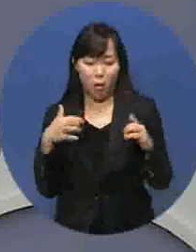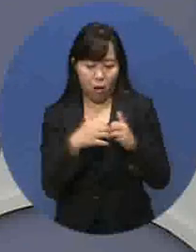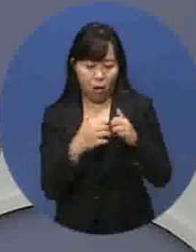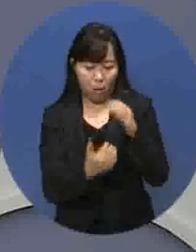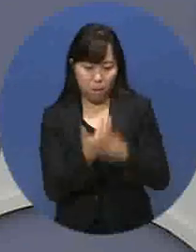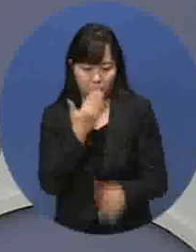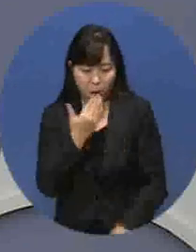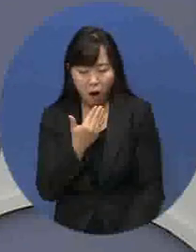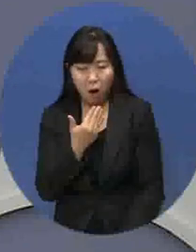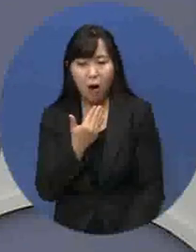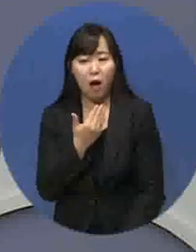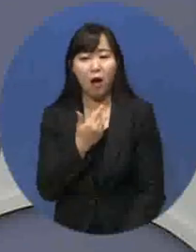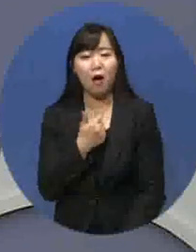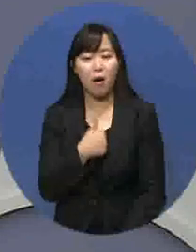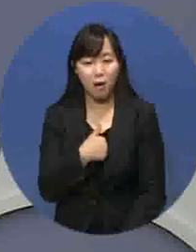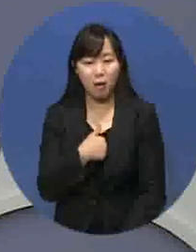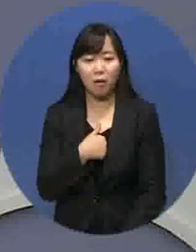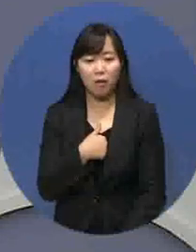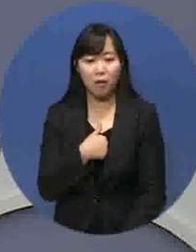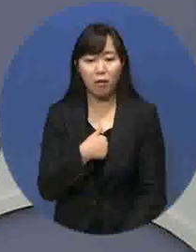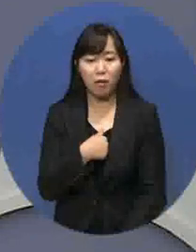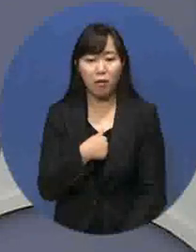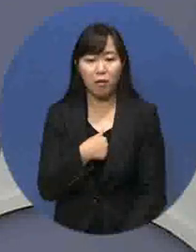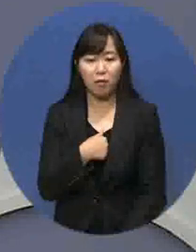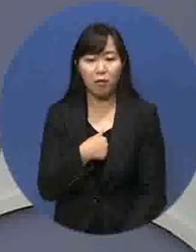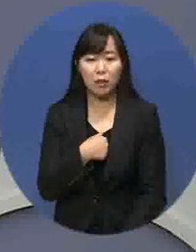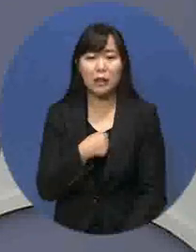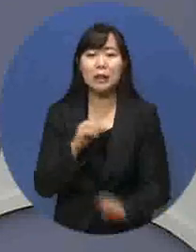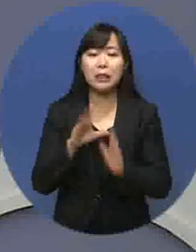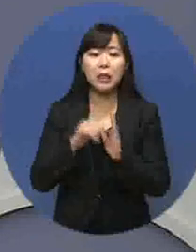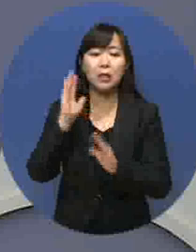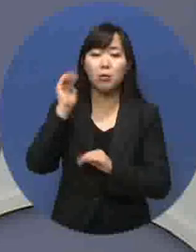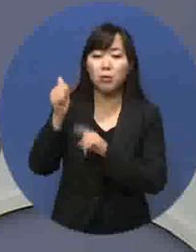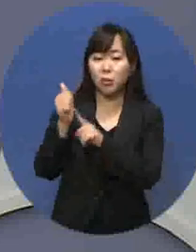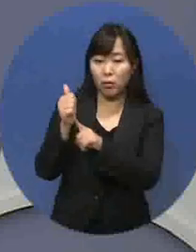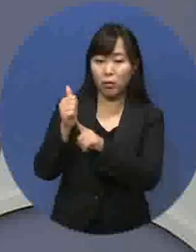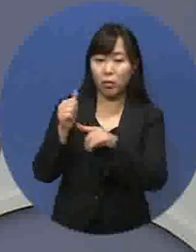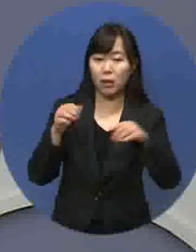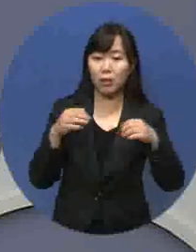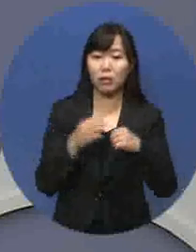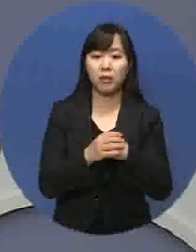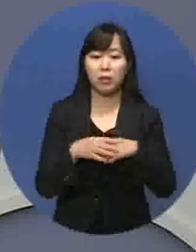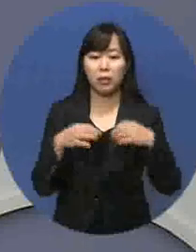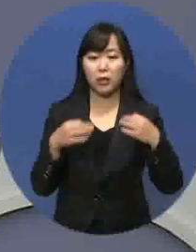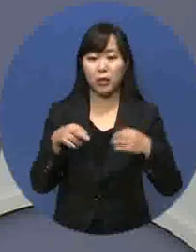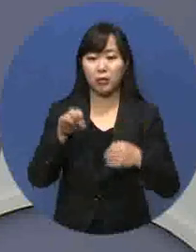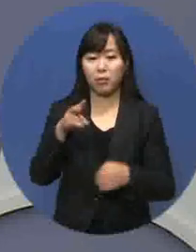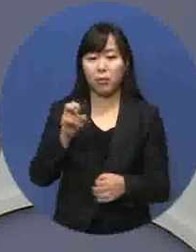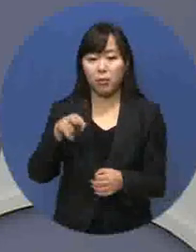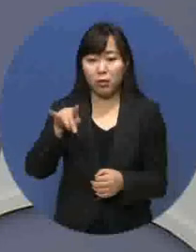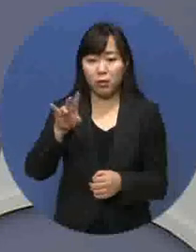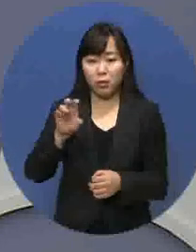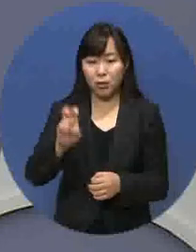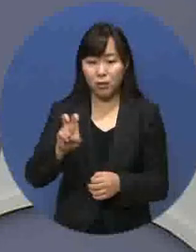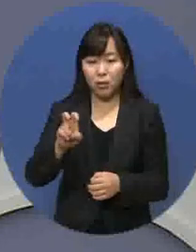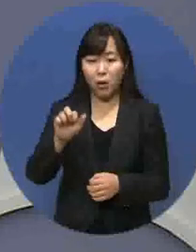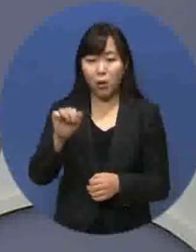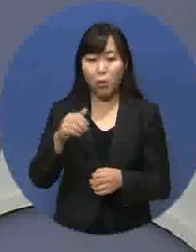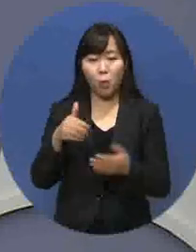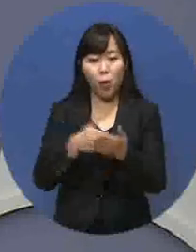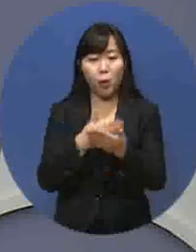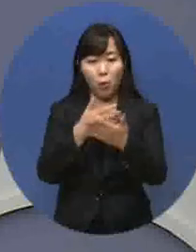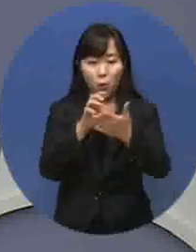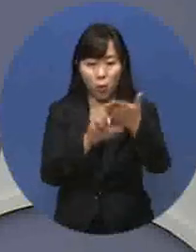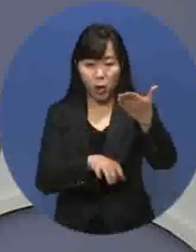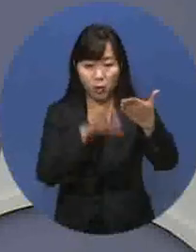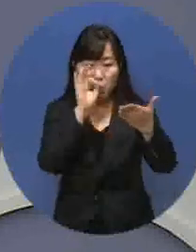진짜 날 수 있구나. 뭐 이제 그 당시 대통령이셨던 이제 YS 회고록에도 보면 이제 전쟁이 날 뻔했는데 본인이 막으셨다 그렇죠. 이렇게